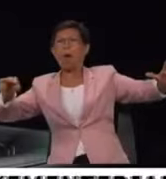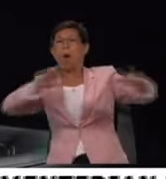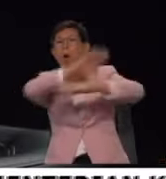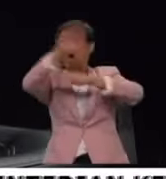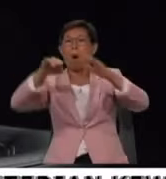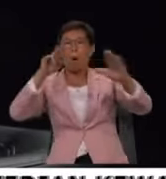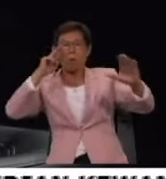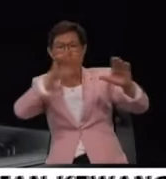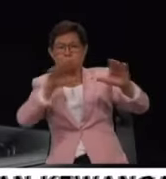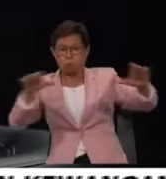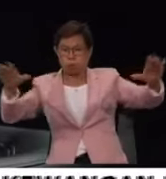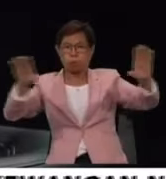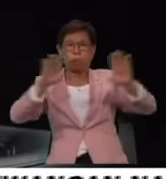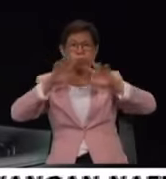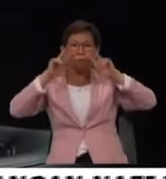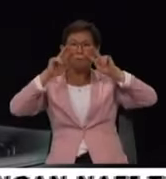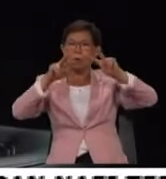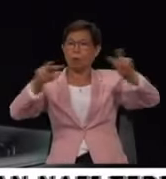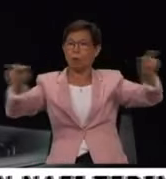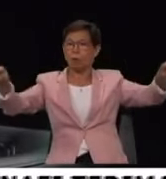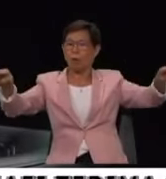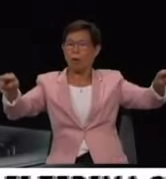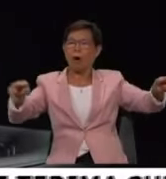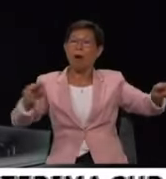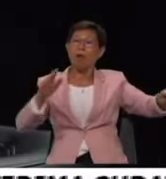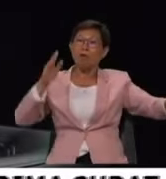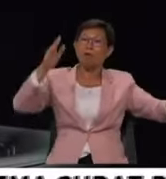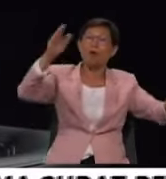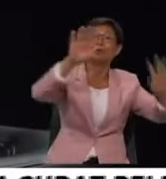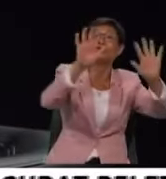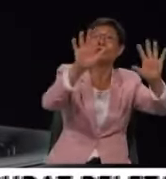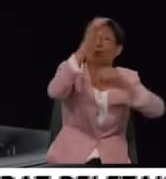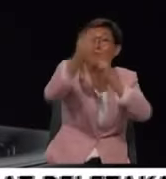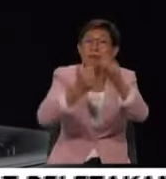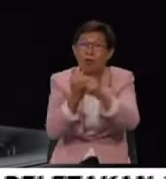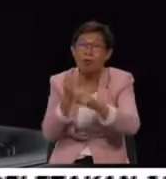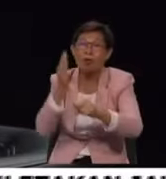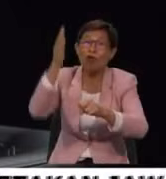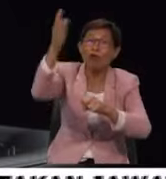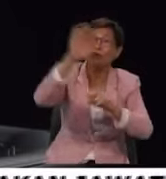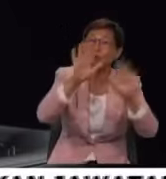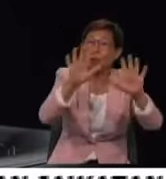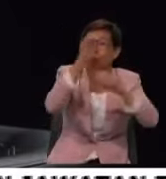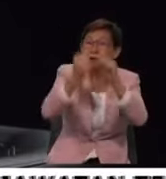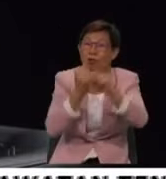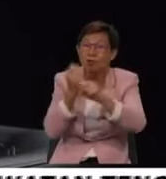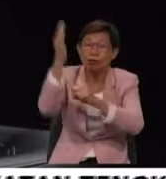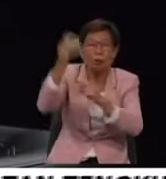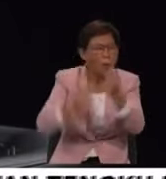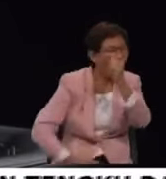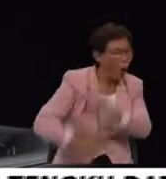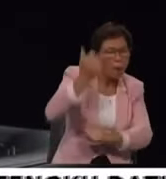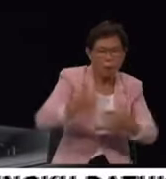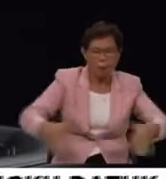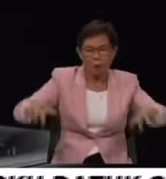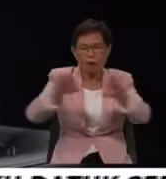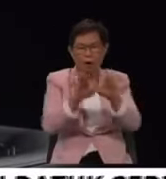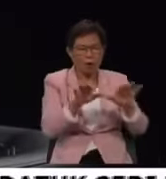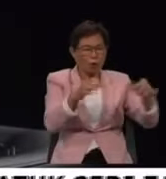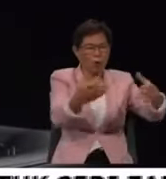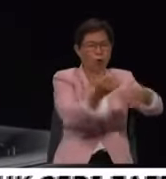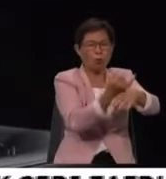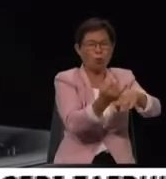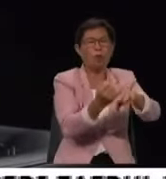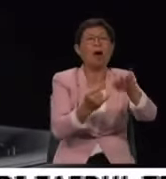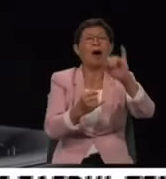ah di mana 10 tahun akan datang adalah amat penting. Kalau kita lihat 10 tahun akan datang akan dalam a golongan industri